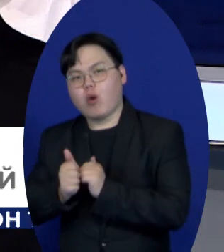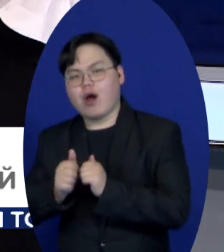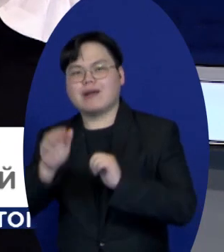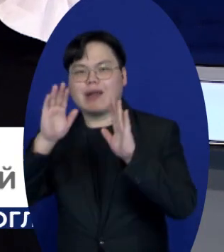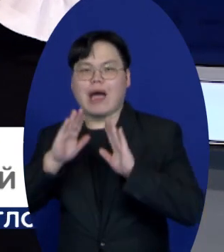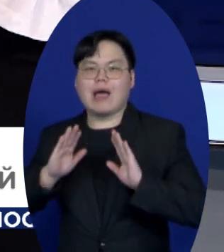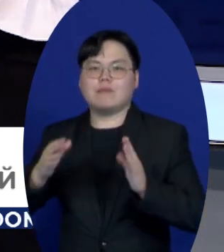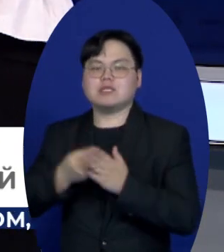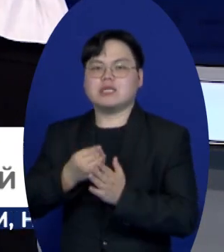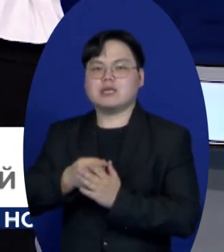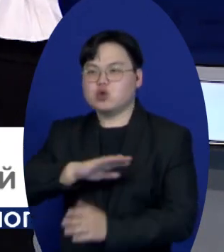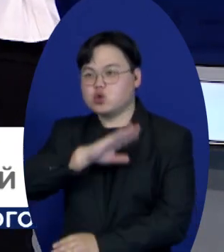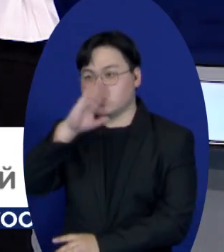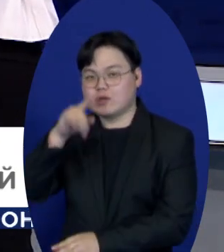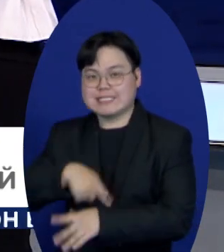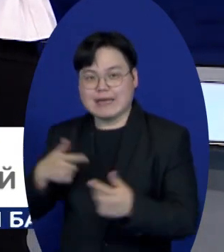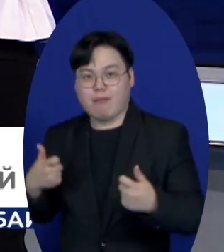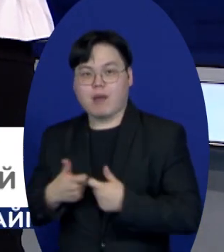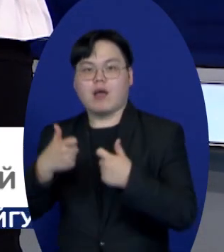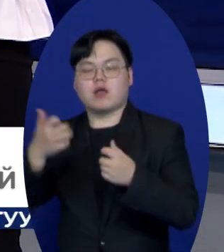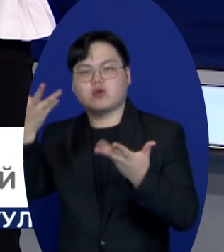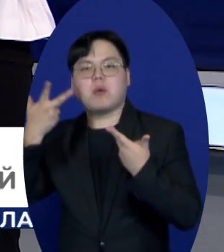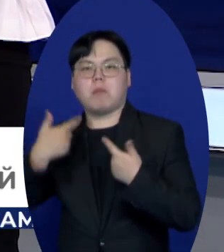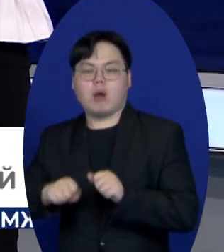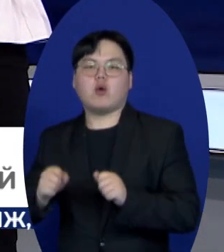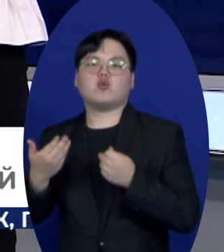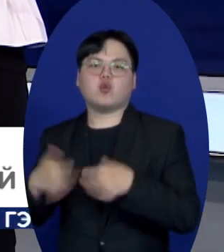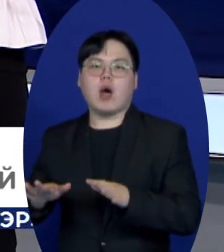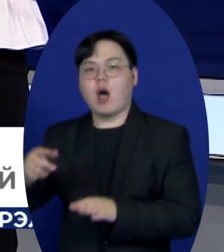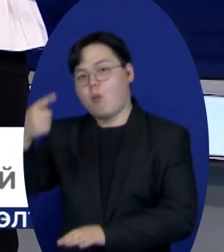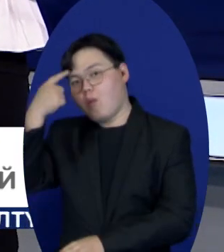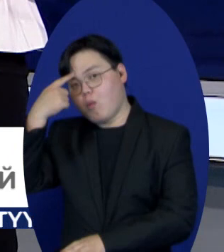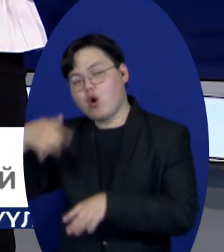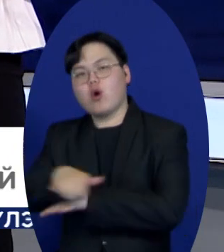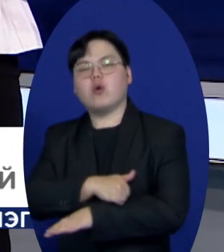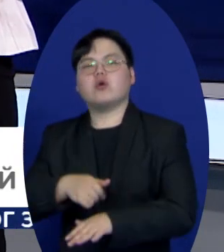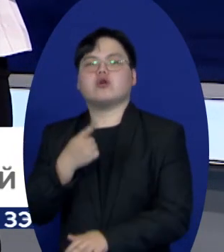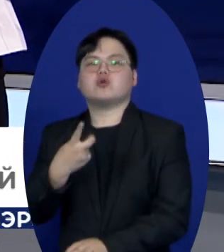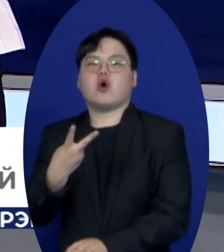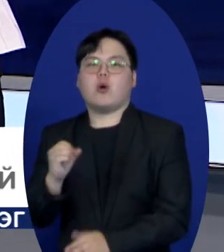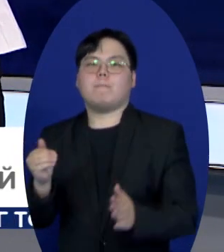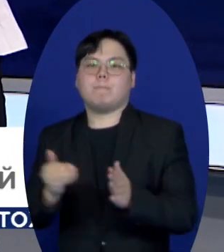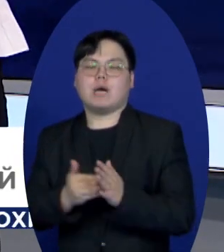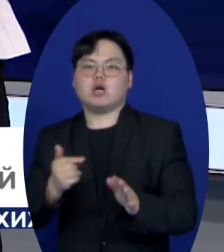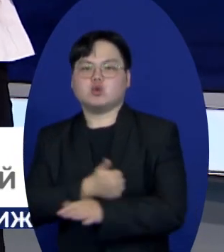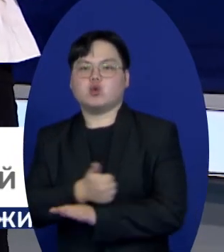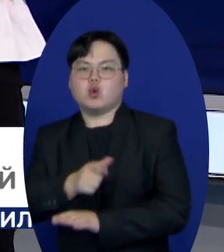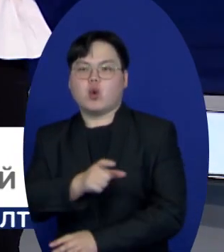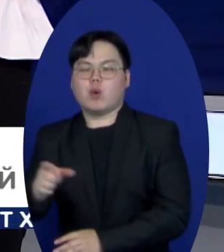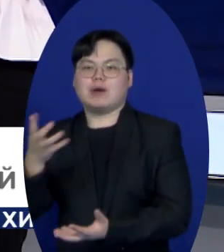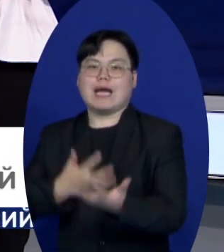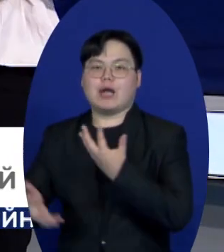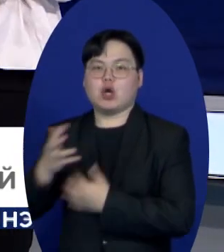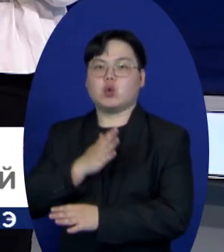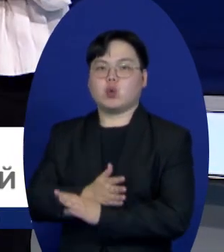оргил аялал жуулчлалын оргил улирлаар зохион байгуулад байна. За манай улс бол энэ жил 120 мянга гаруй жуулчин хүлээж авсан. За эдгээр